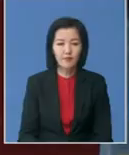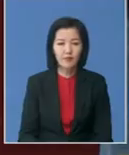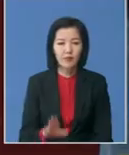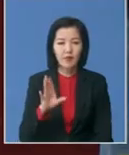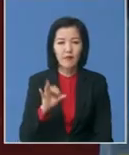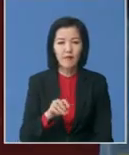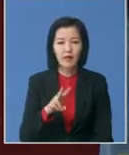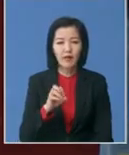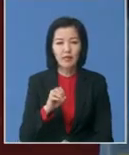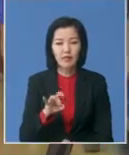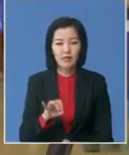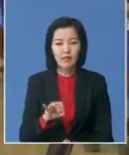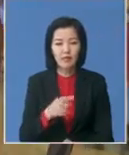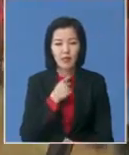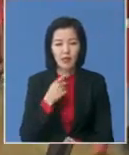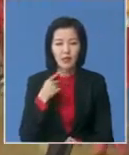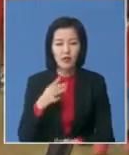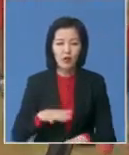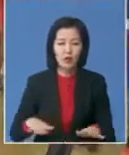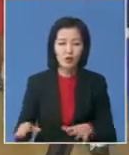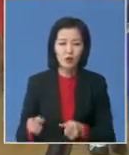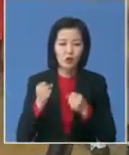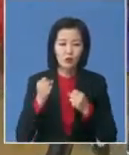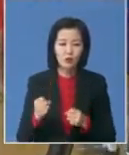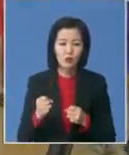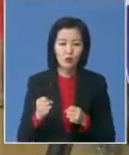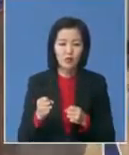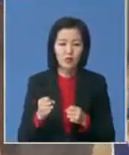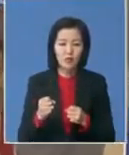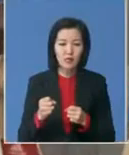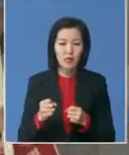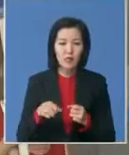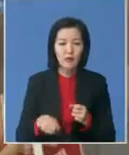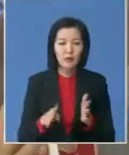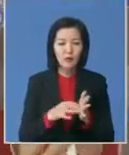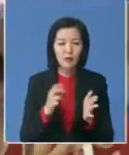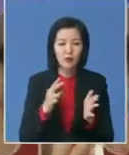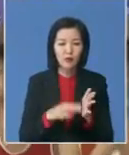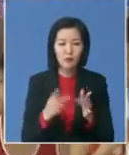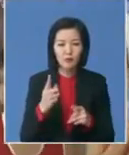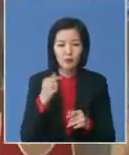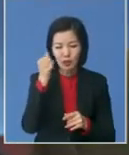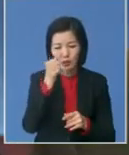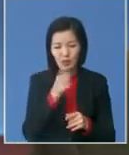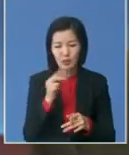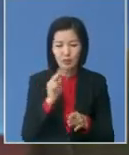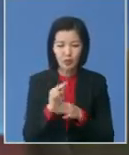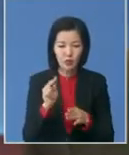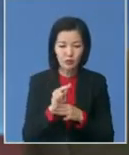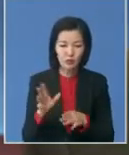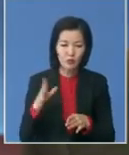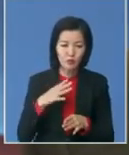Валерий Легай Талдықорған өңіріндегі бокстың негізін қалаушылардың бірі. Ол сонау 1971 жылдан бері жаттықтырушы болып еңбек